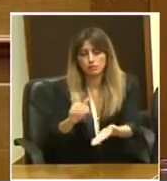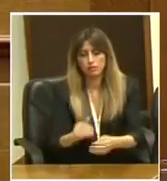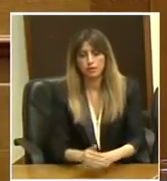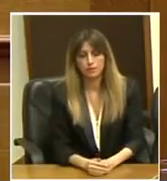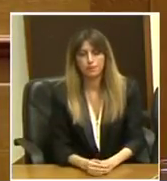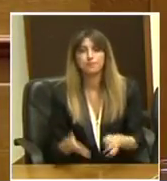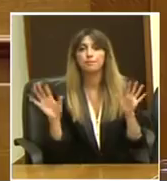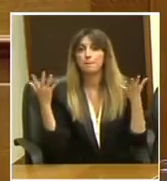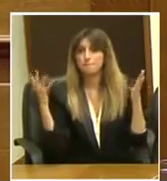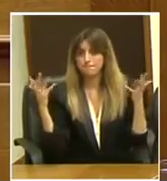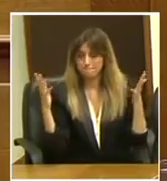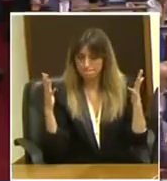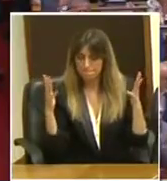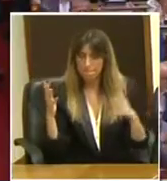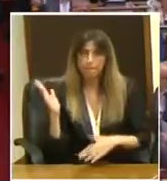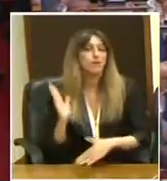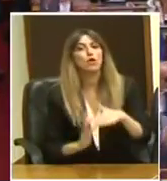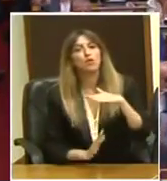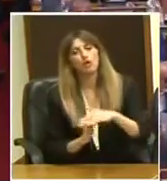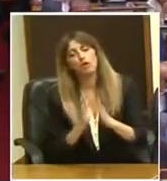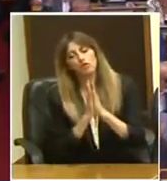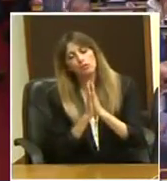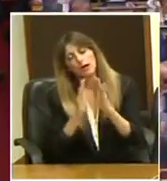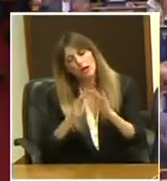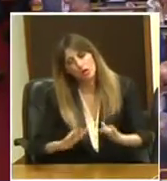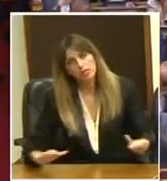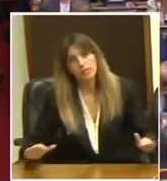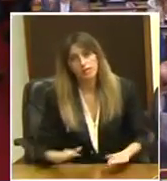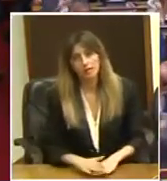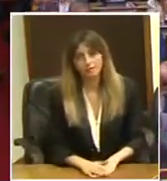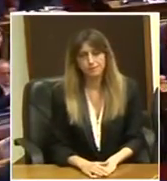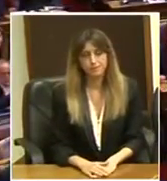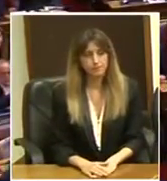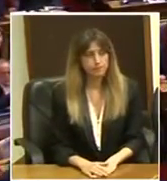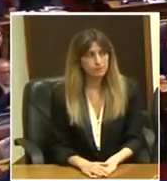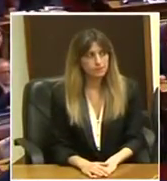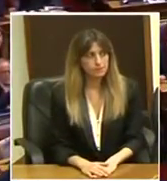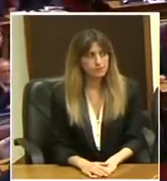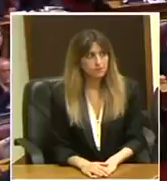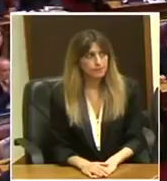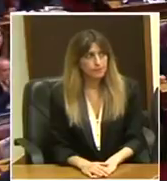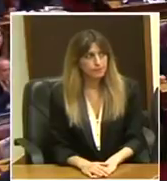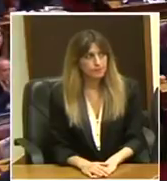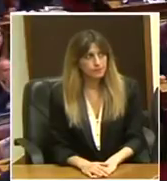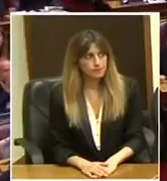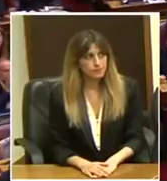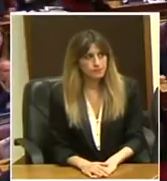ισχύει. Α, και εδώ να σας πω,